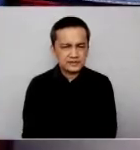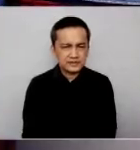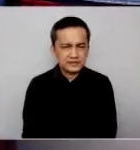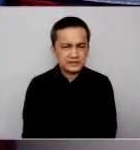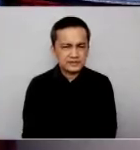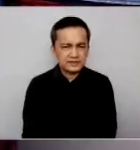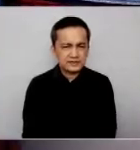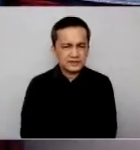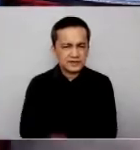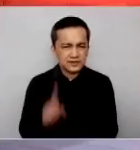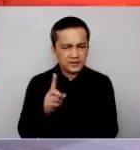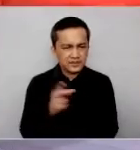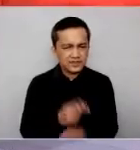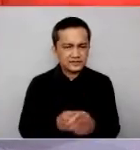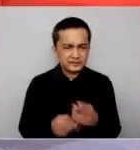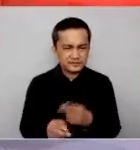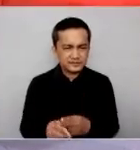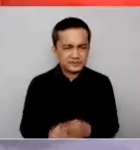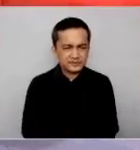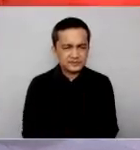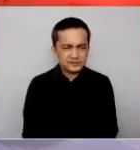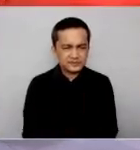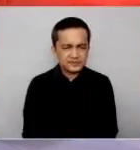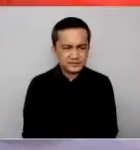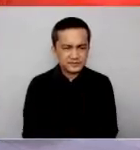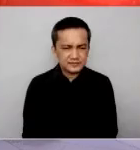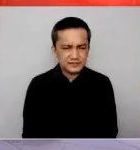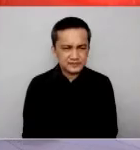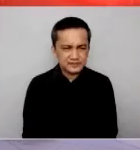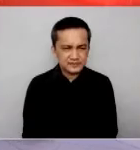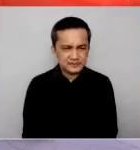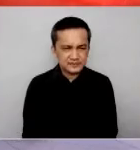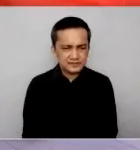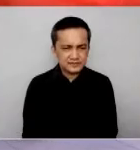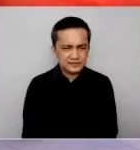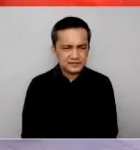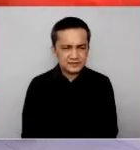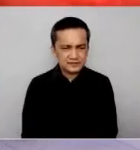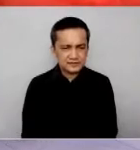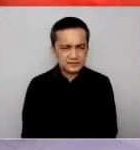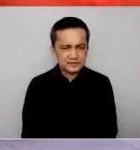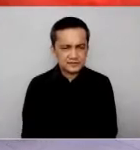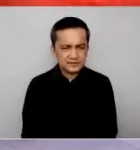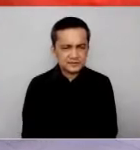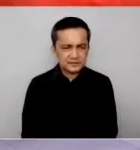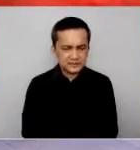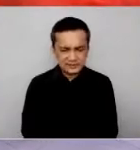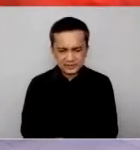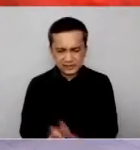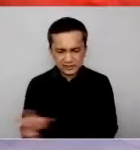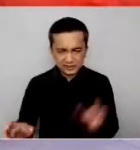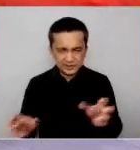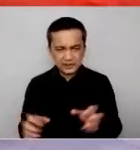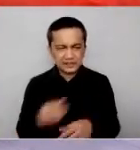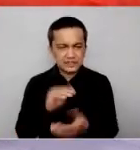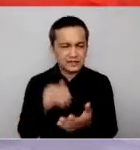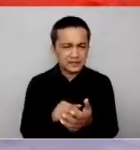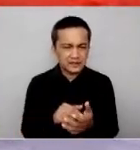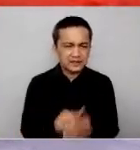one hand. Tapos sunod po, di po pwede mag-stack dito sa left. Kailangan po pag ganun. Gitna. Gitna. Para adjust mo yung